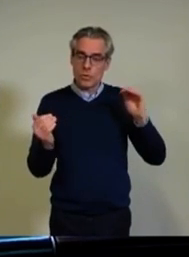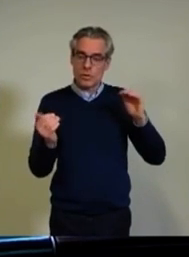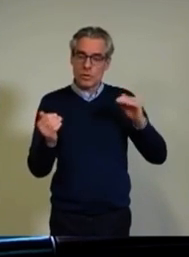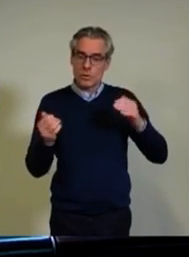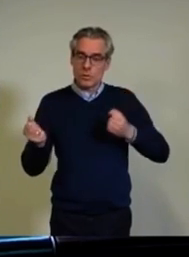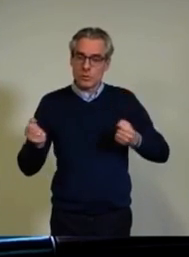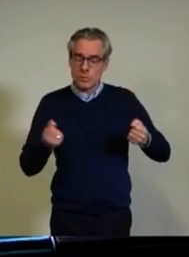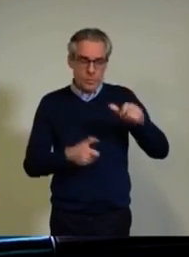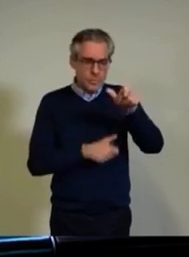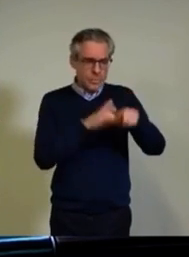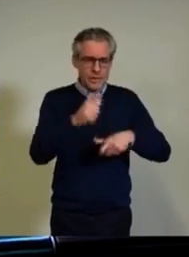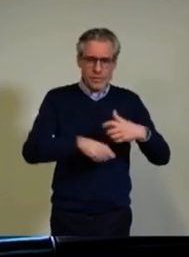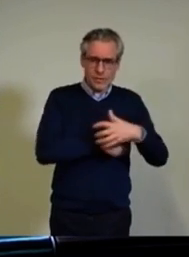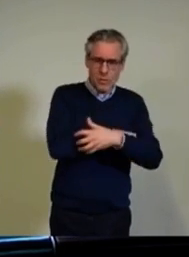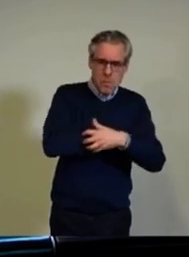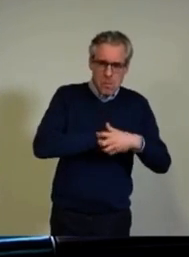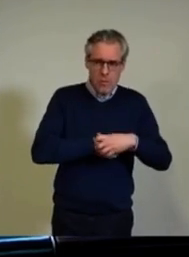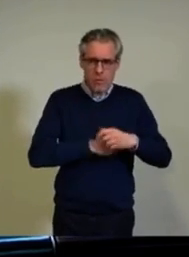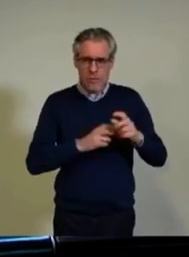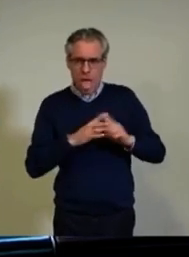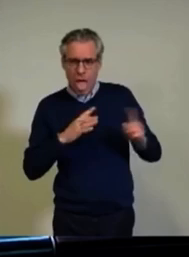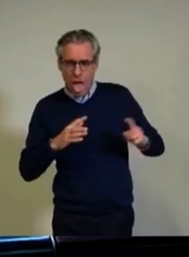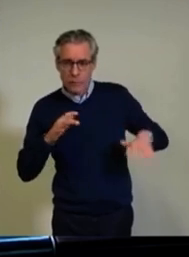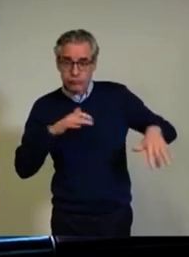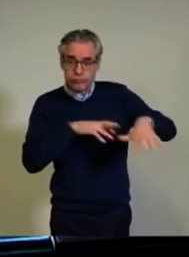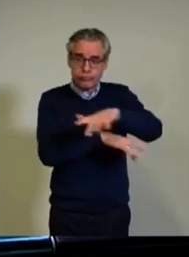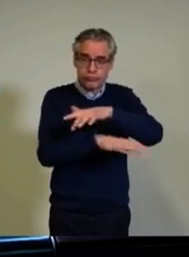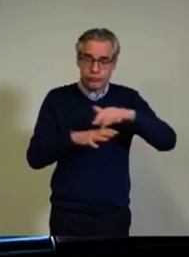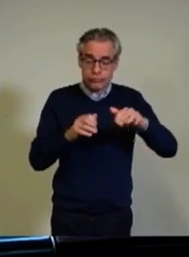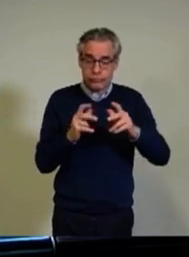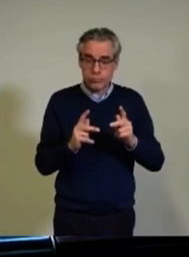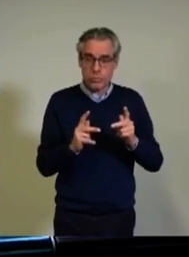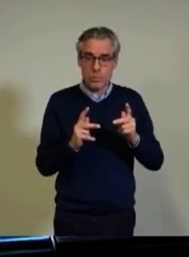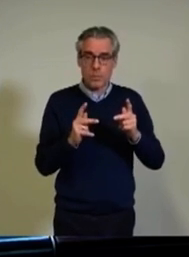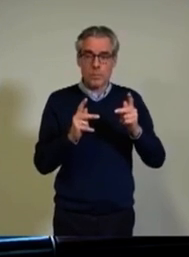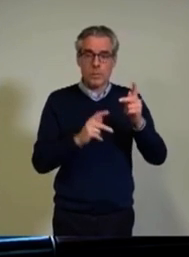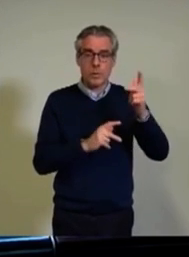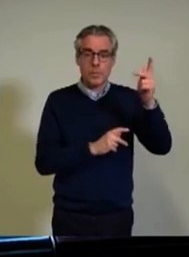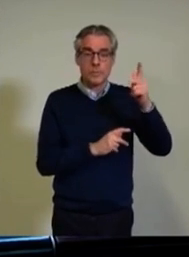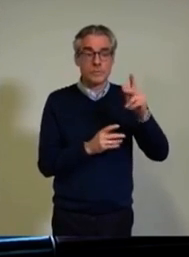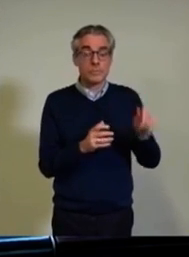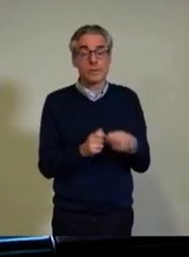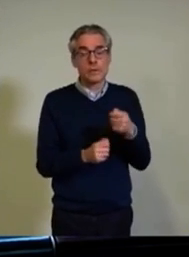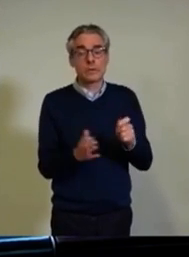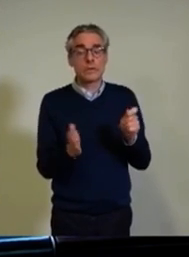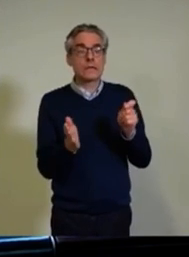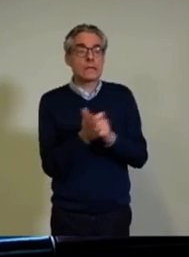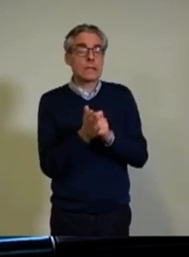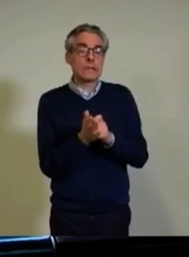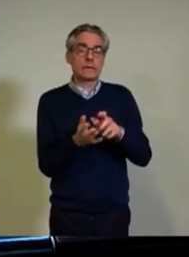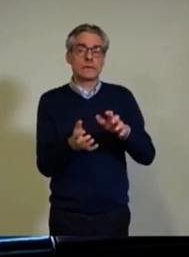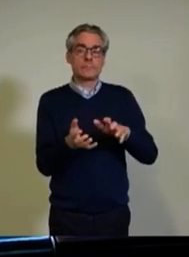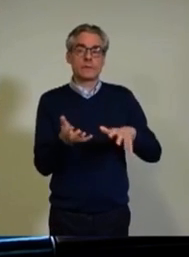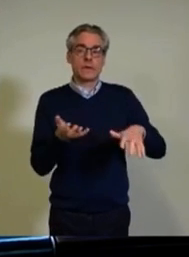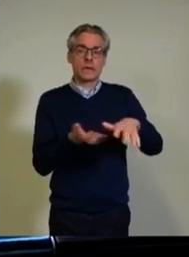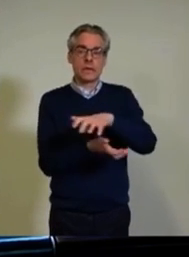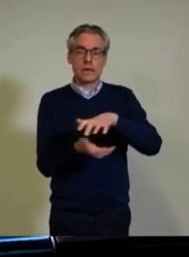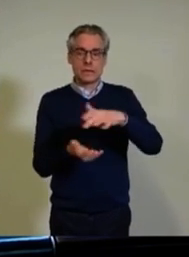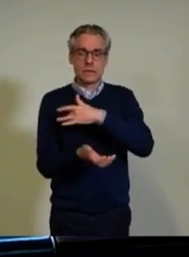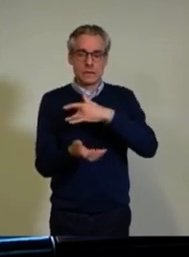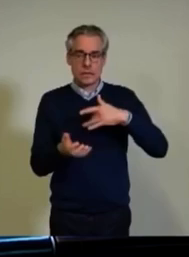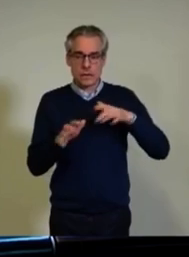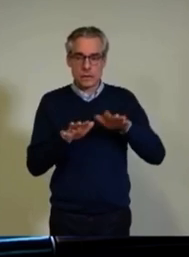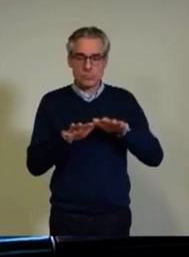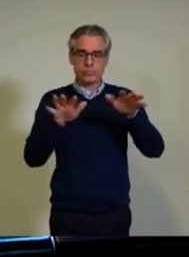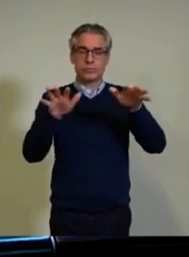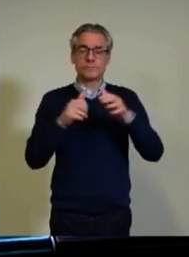grande difficulté s'est intensifiée, notamment depuis évidemment cette crise sanitaire.